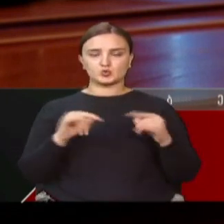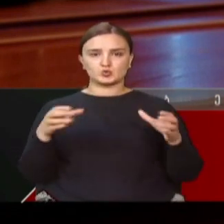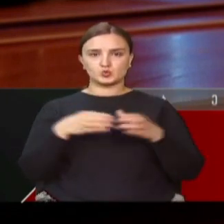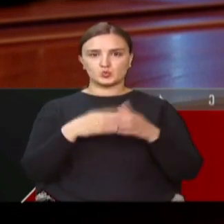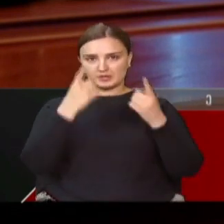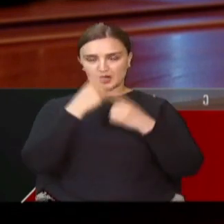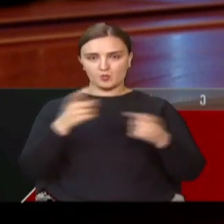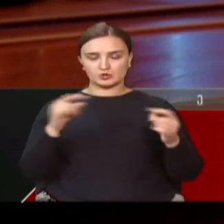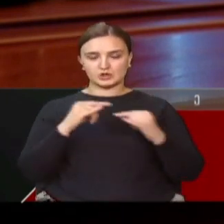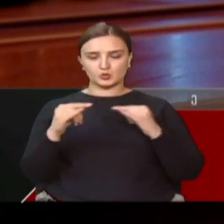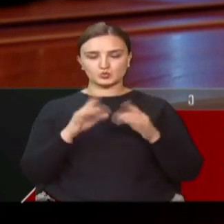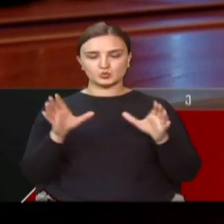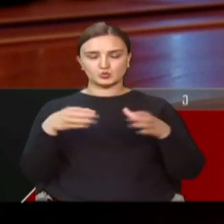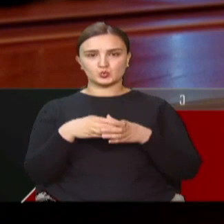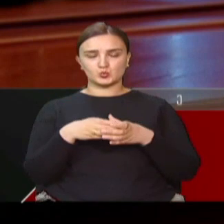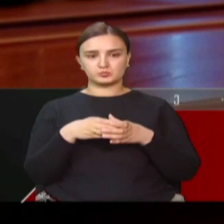uat schadada, teroristul džgupsro,